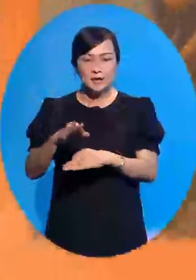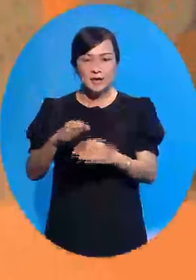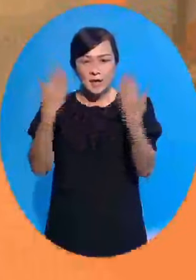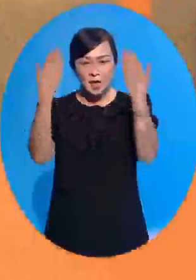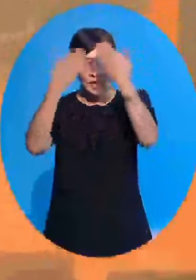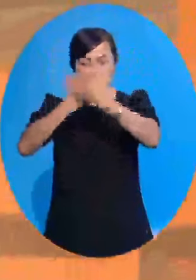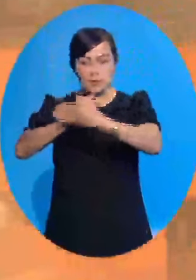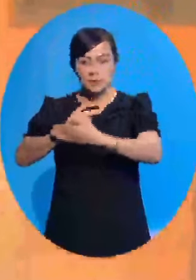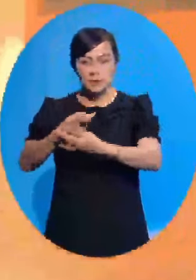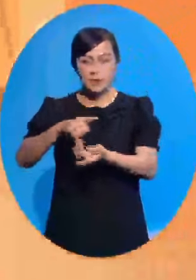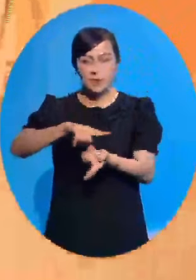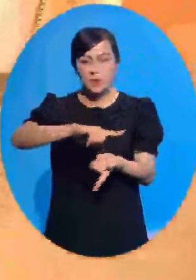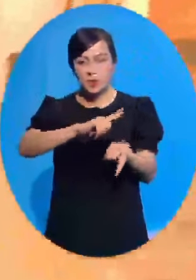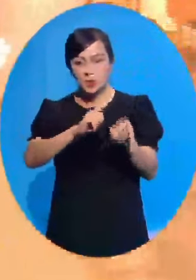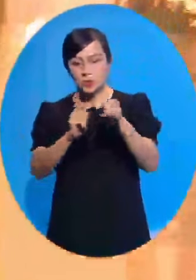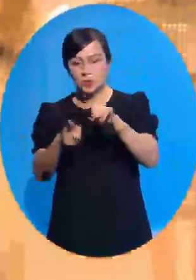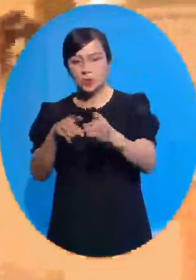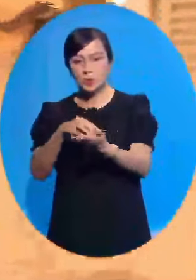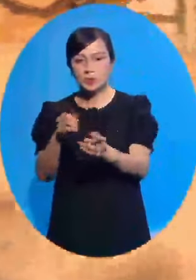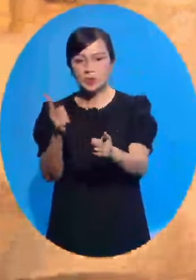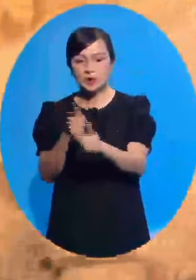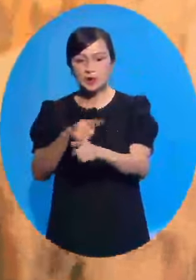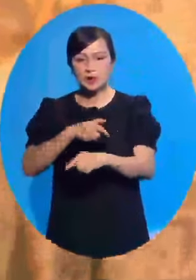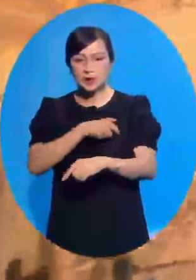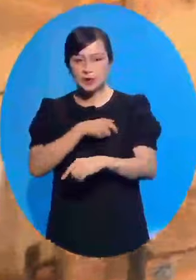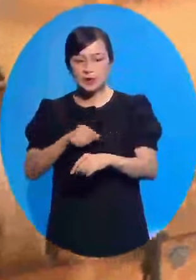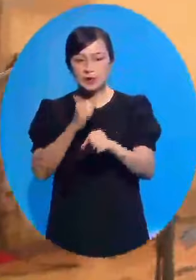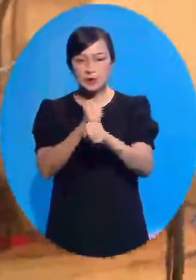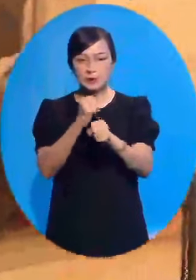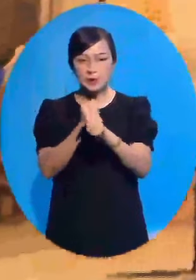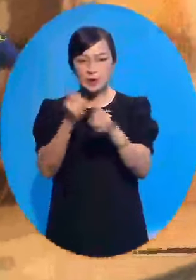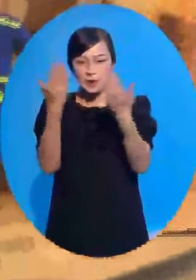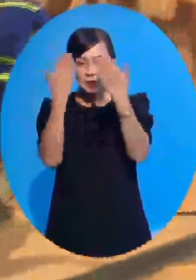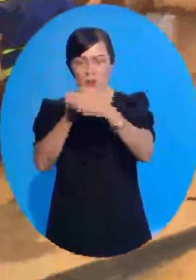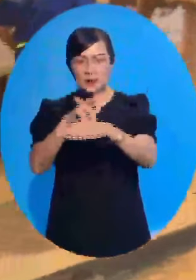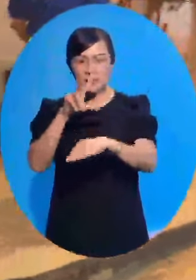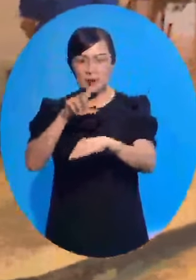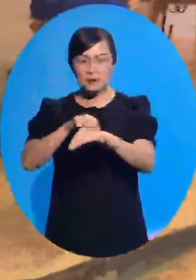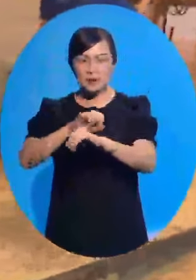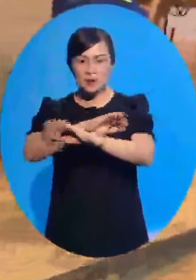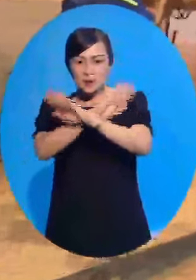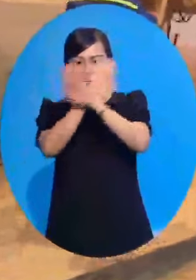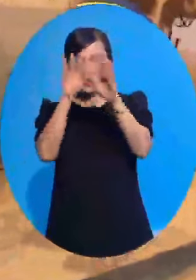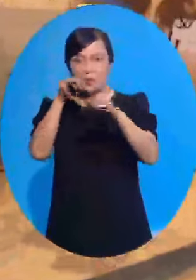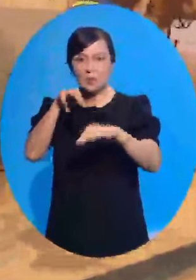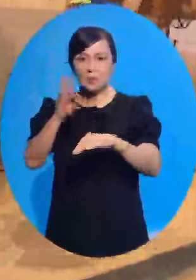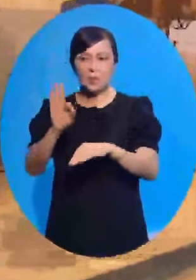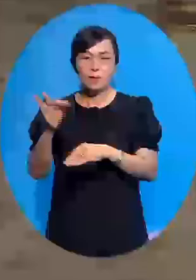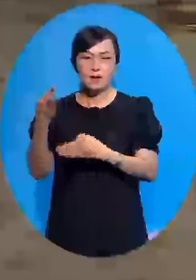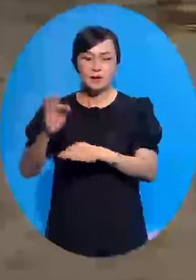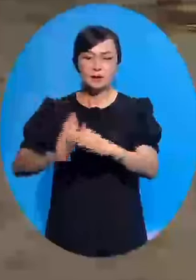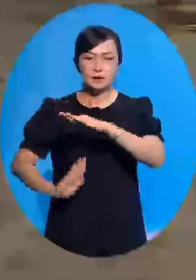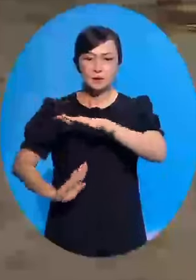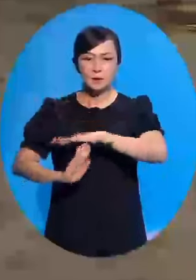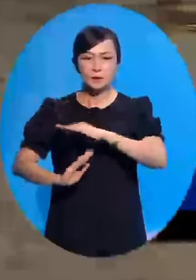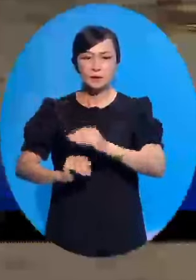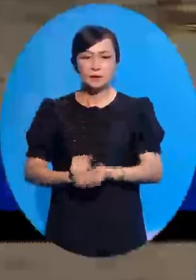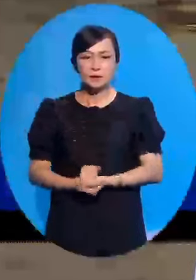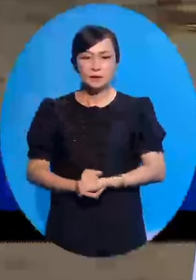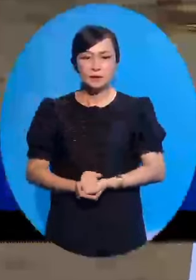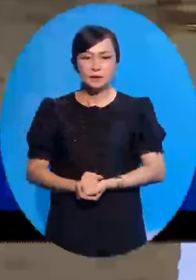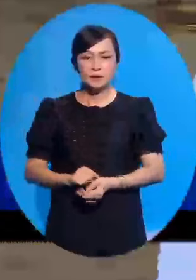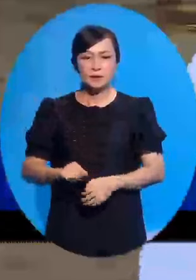được thu gom chuyển về các khu xử lý rác và lực lượng công nhân sẽ làm việc đến khoảng 8 giờ sáng mùng 1 Tết mới kết thúc. Ngoài ra